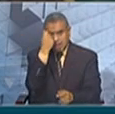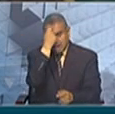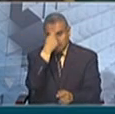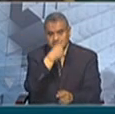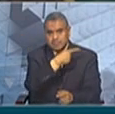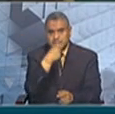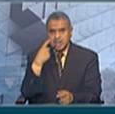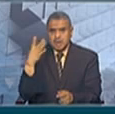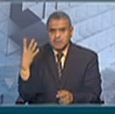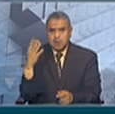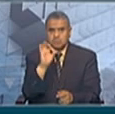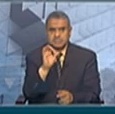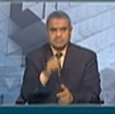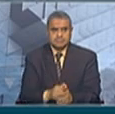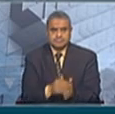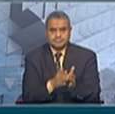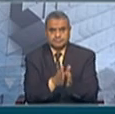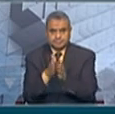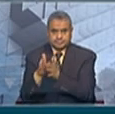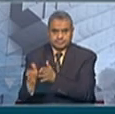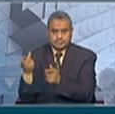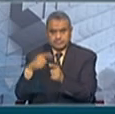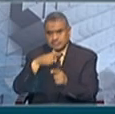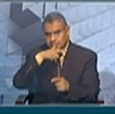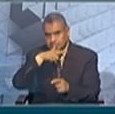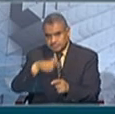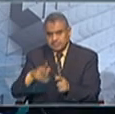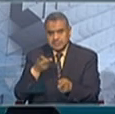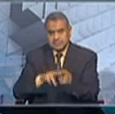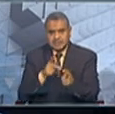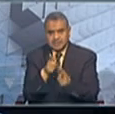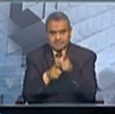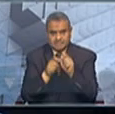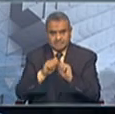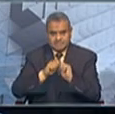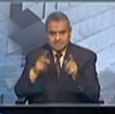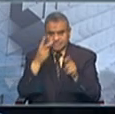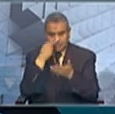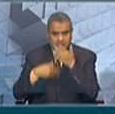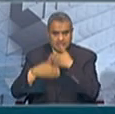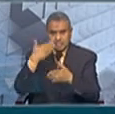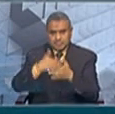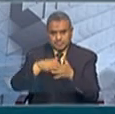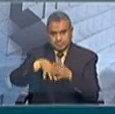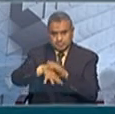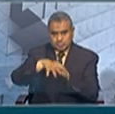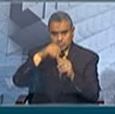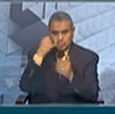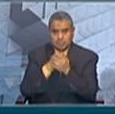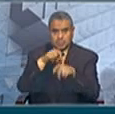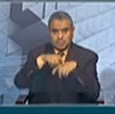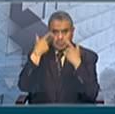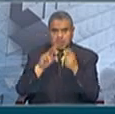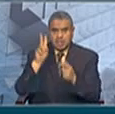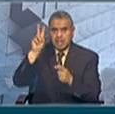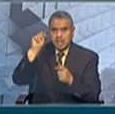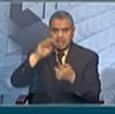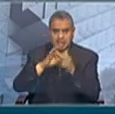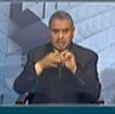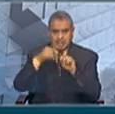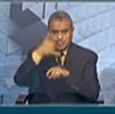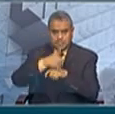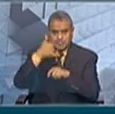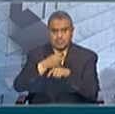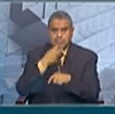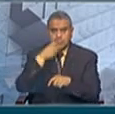194. وفي كلمة مسجلة أيضا أمام الدورة 75 للجمعية العامة للأمم المتحدة قال